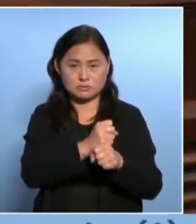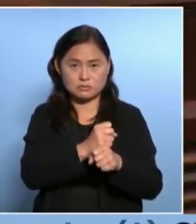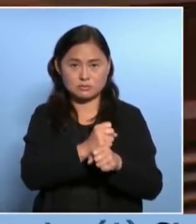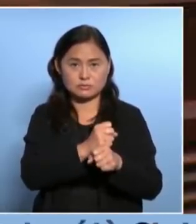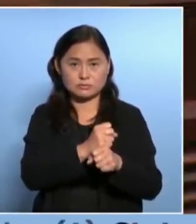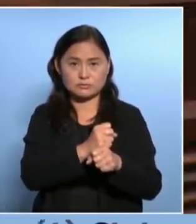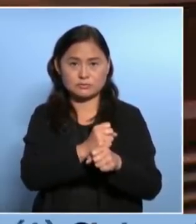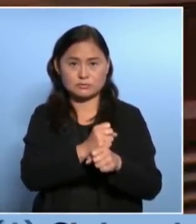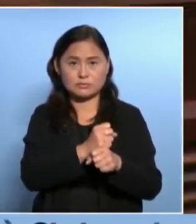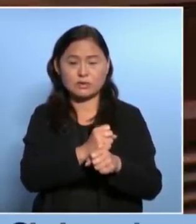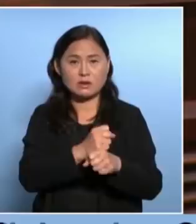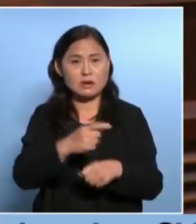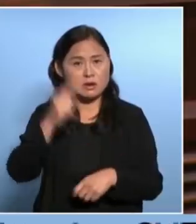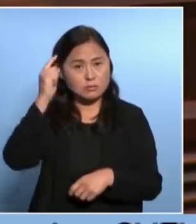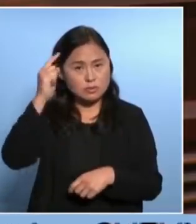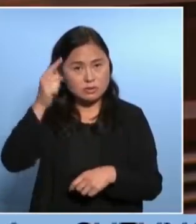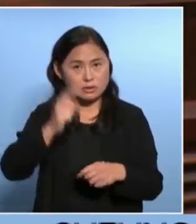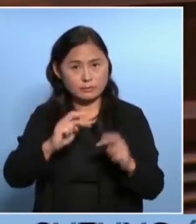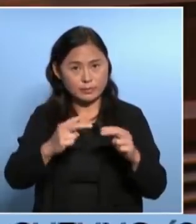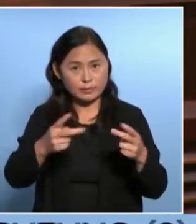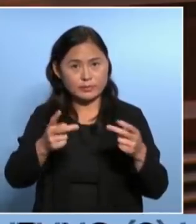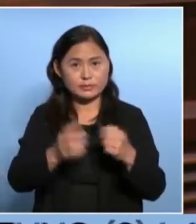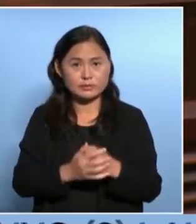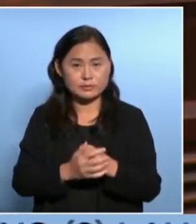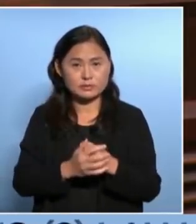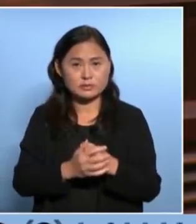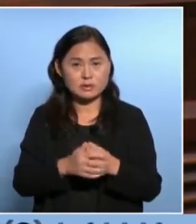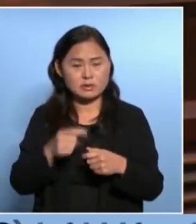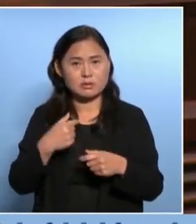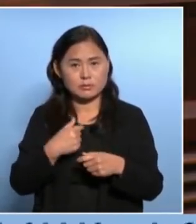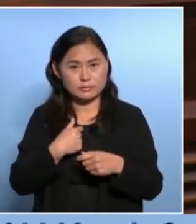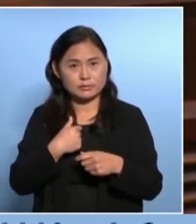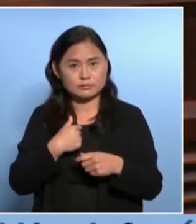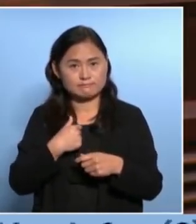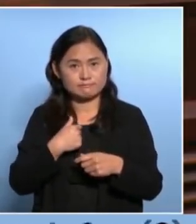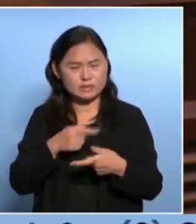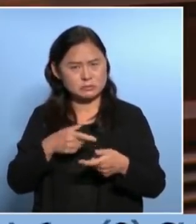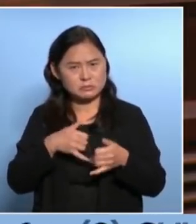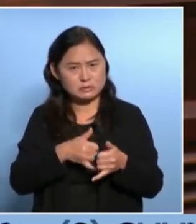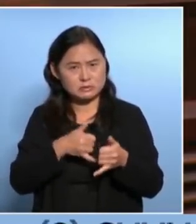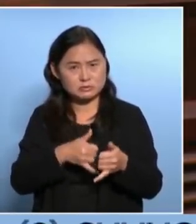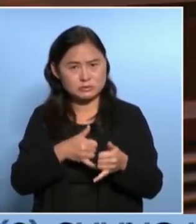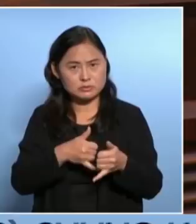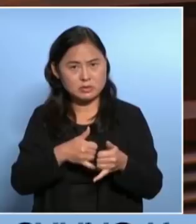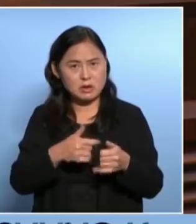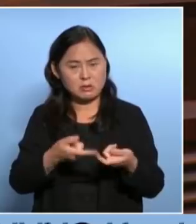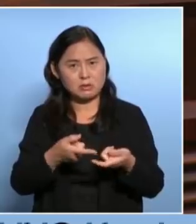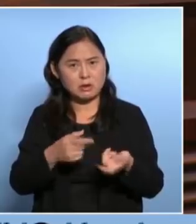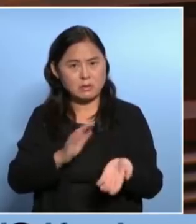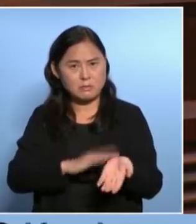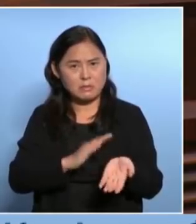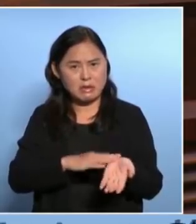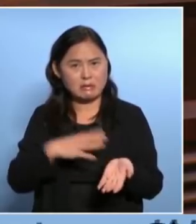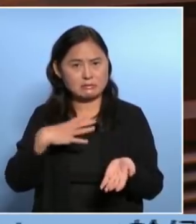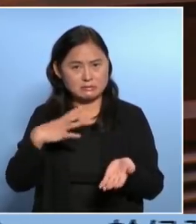時每一天的變化令到我們是按住個事態的不斷發展而處